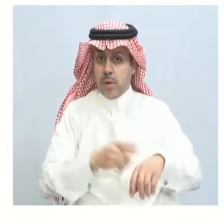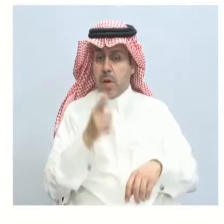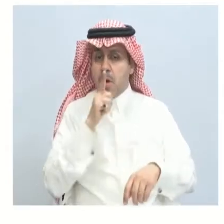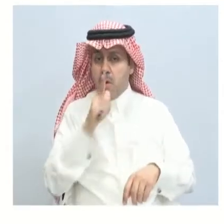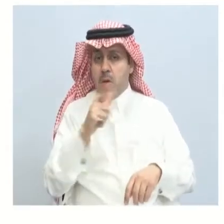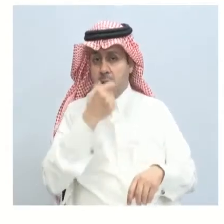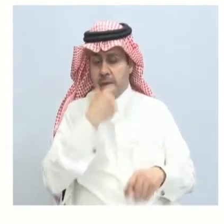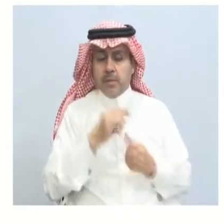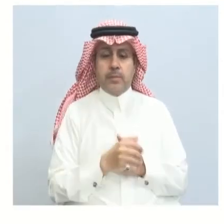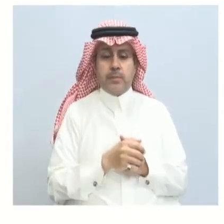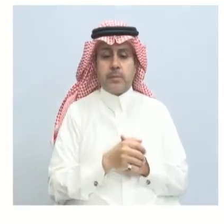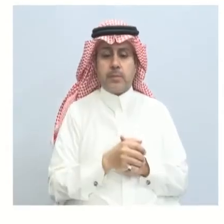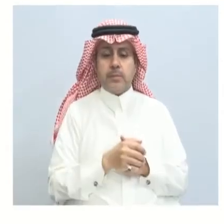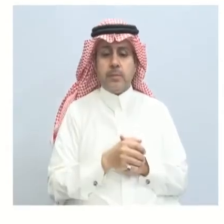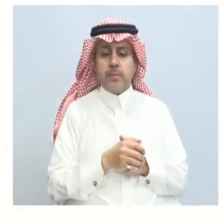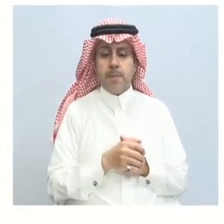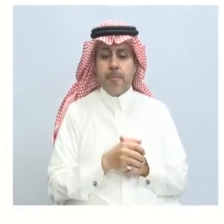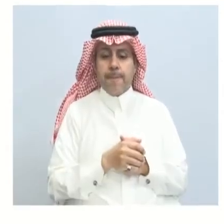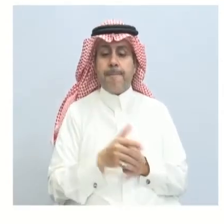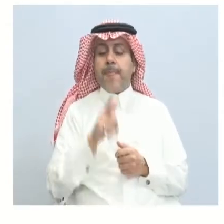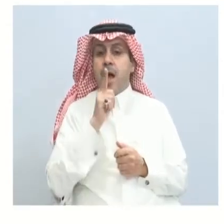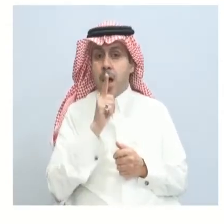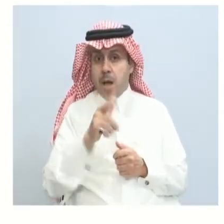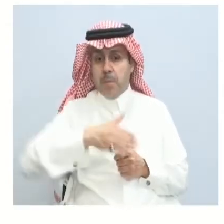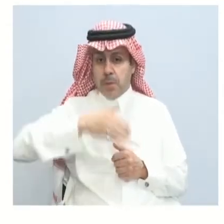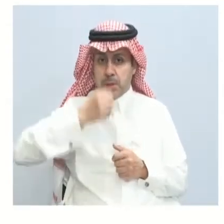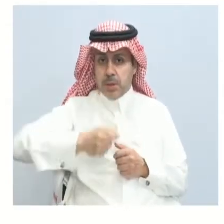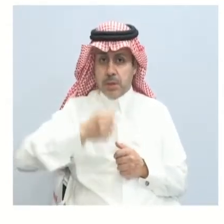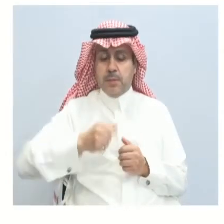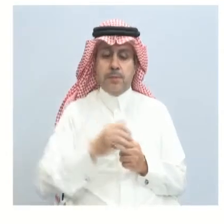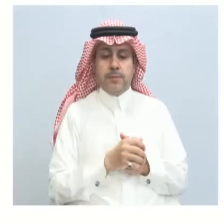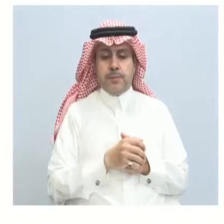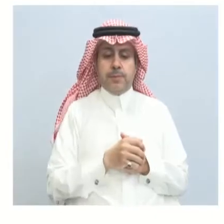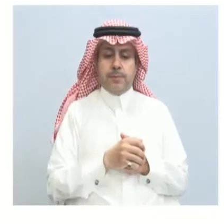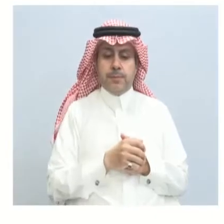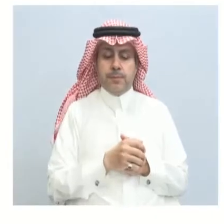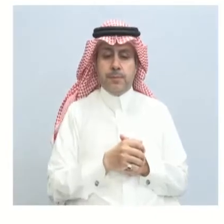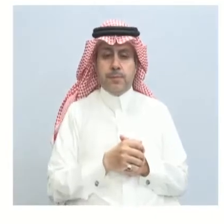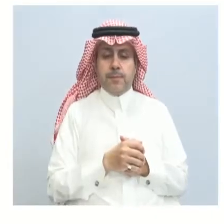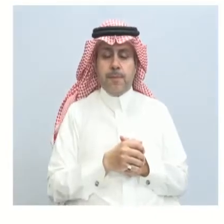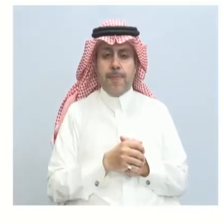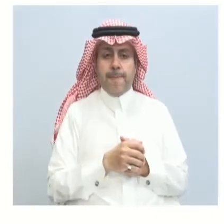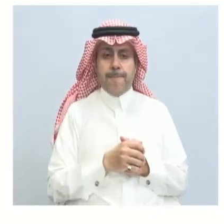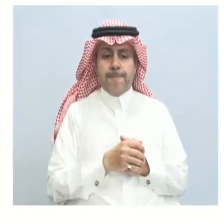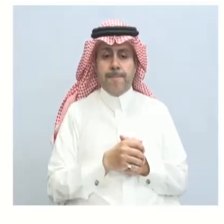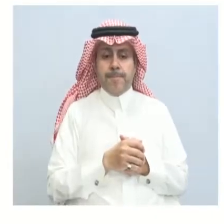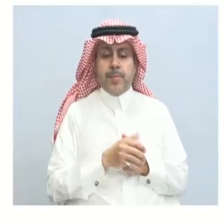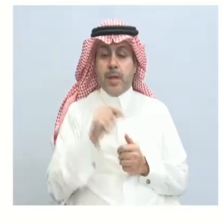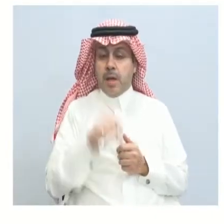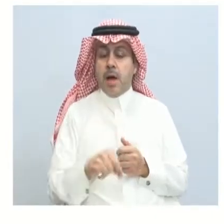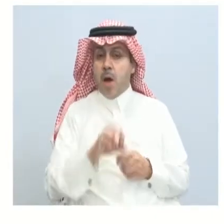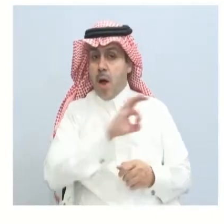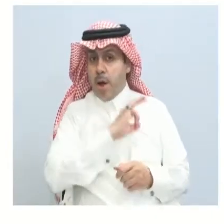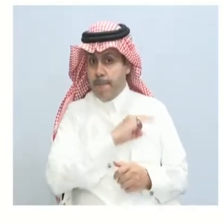اخرى عن ابي ثعلبه الخشني رضي الله عنه ان رسول الله صلى الله عليه وسلم قال